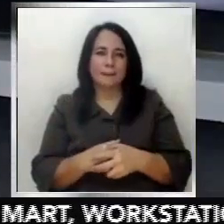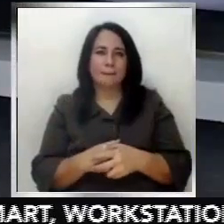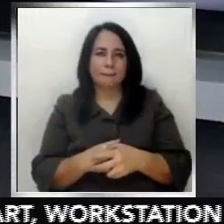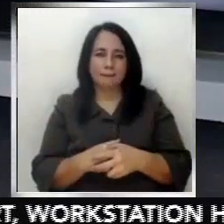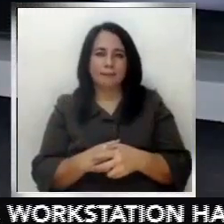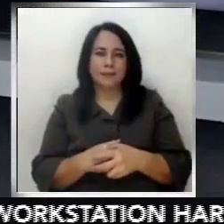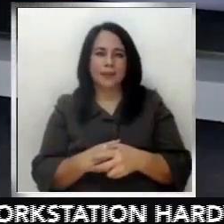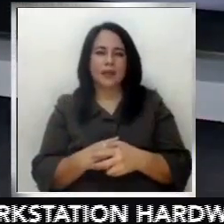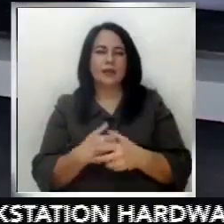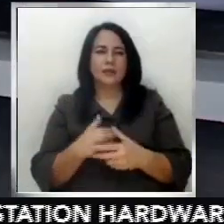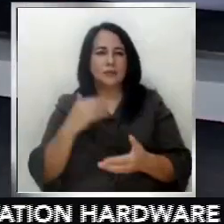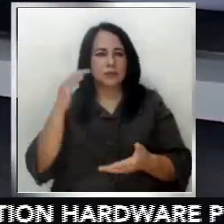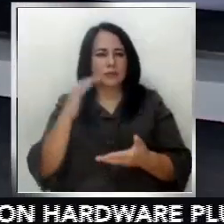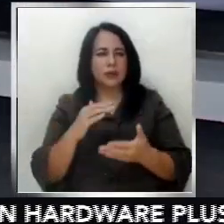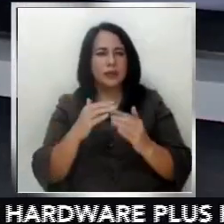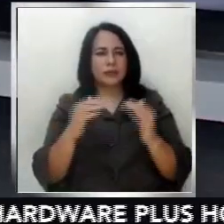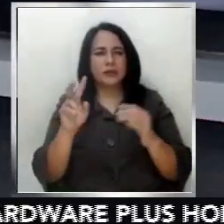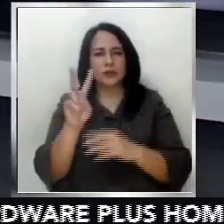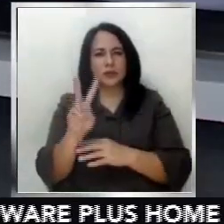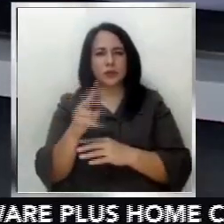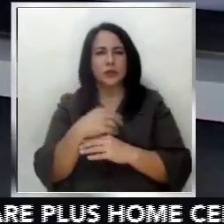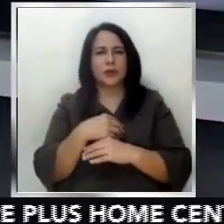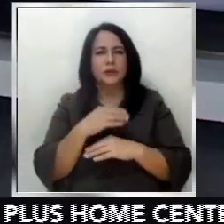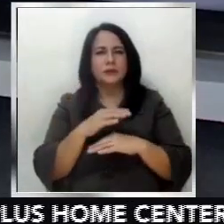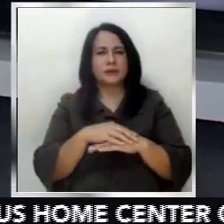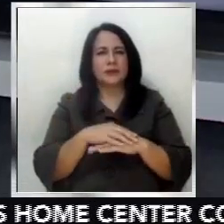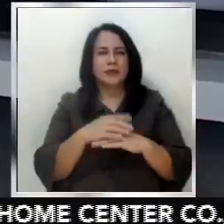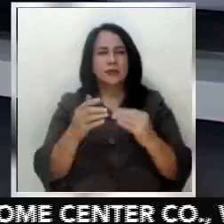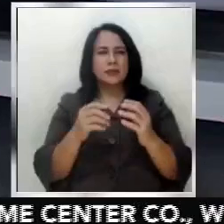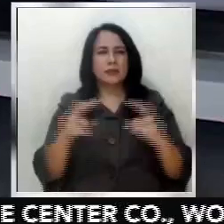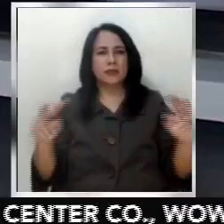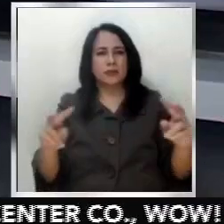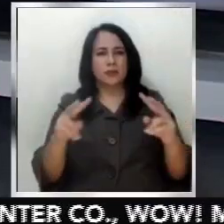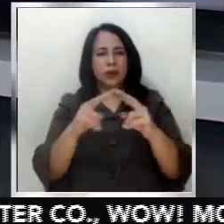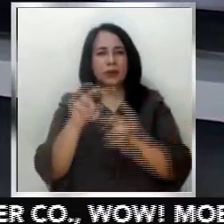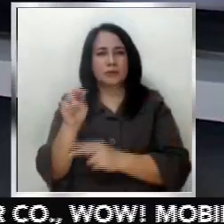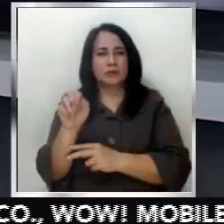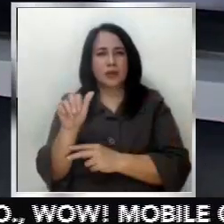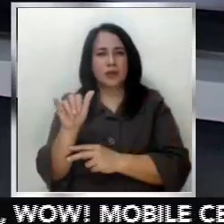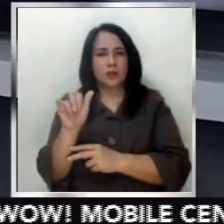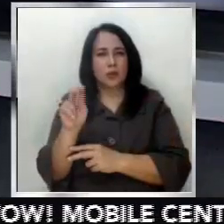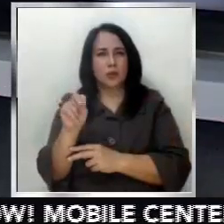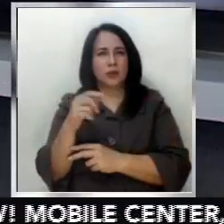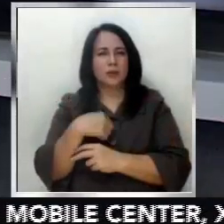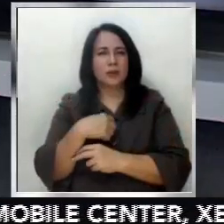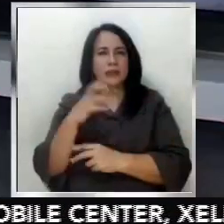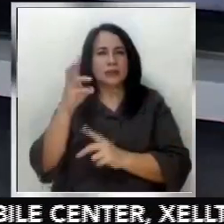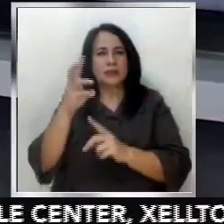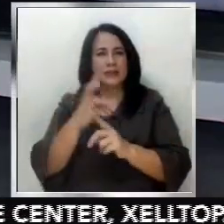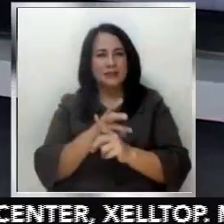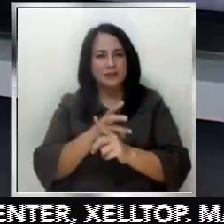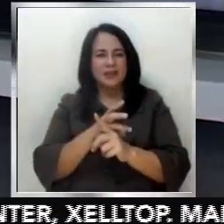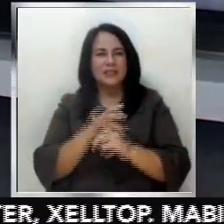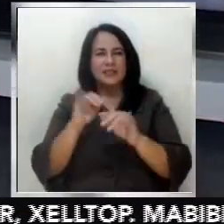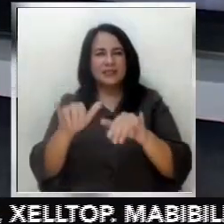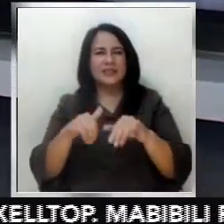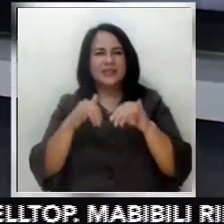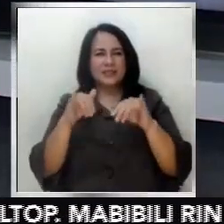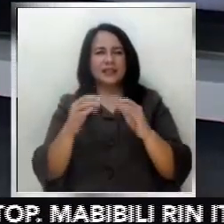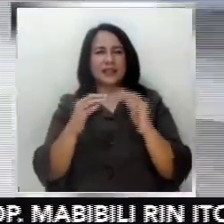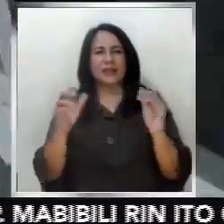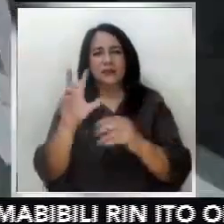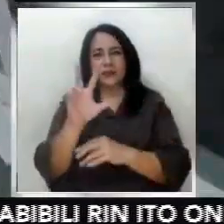ibinaba na sa level 2 ang alert status sa Bulkang Mayon matapos ang anim na buwang pananatili sa level 3